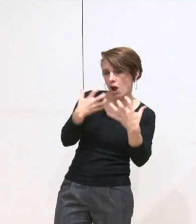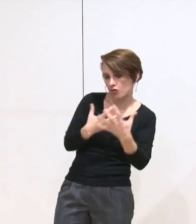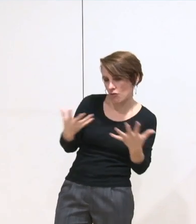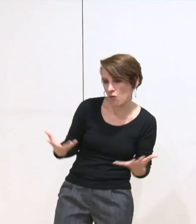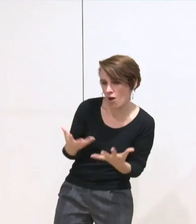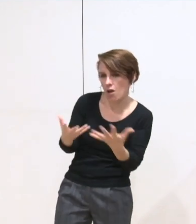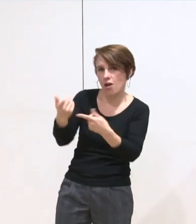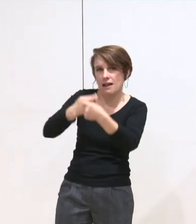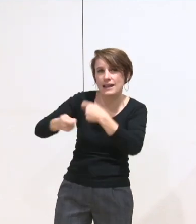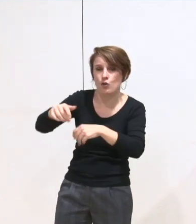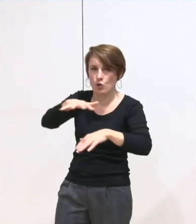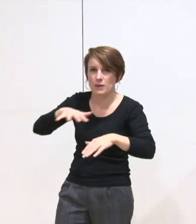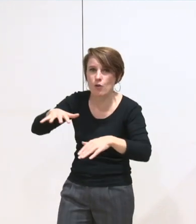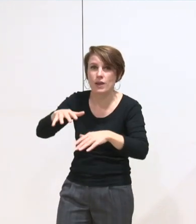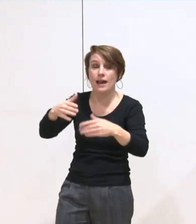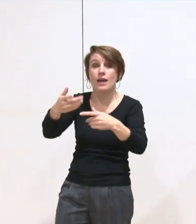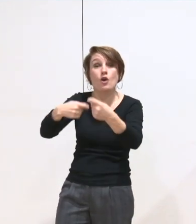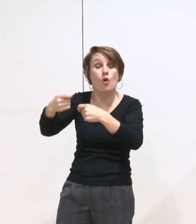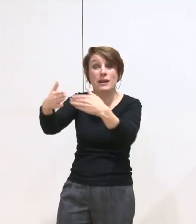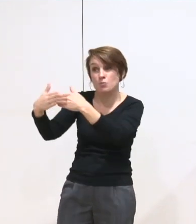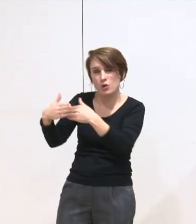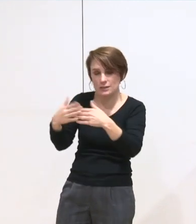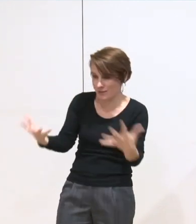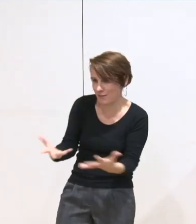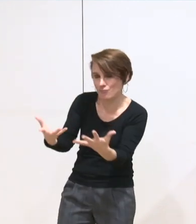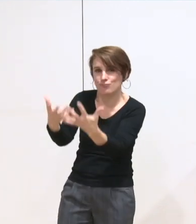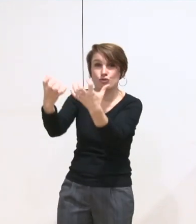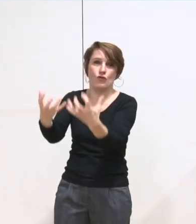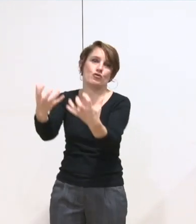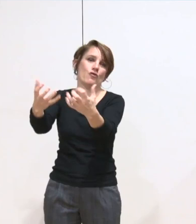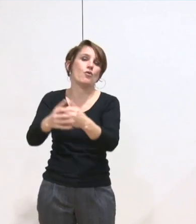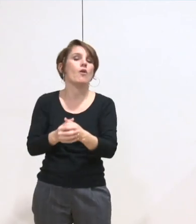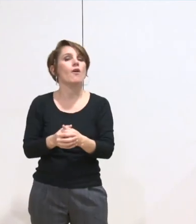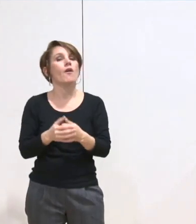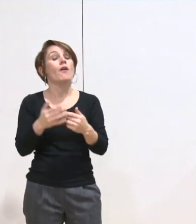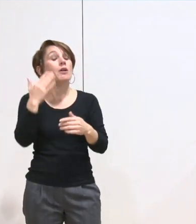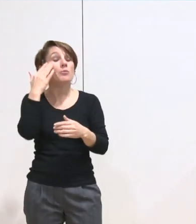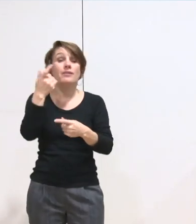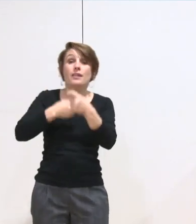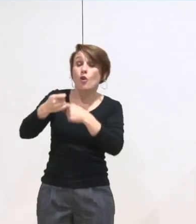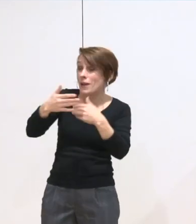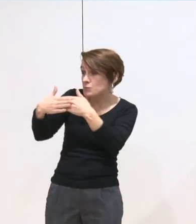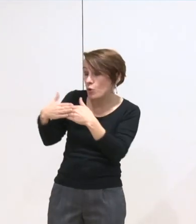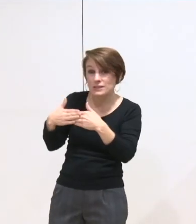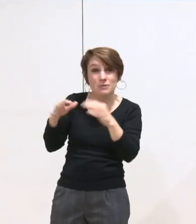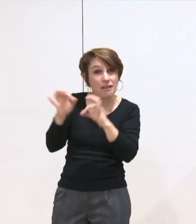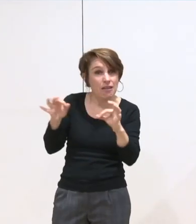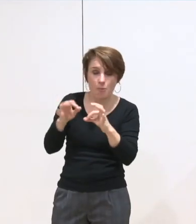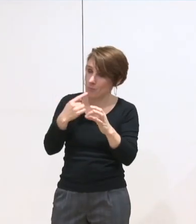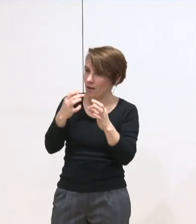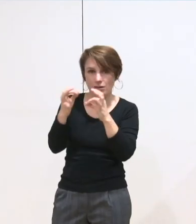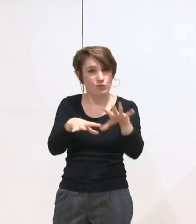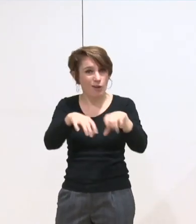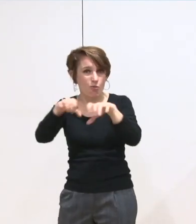tout particulièrement le commerce de proximité, ajoutant « L'absence de commerce de proximité signifie moins d'emplois, mais